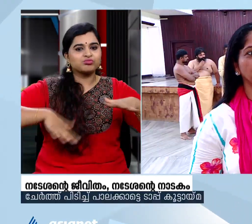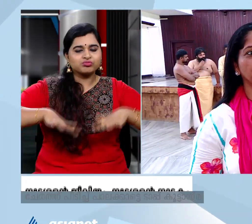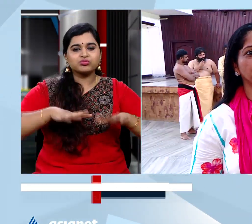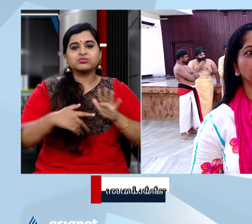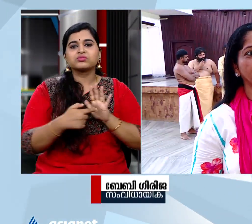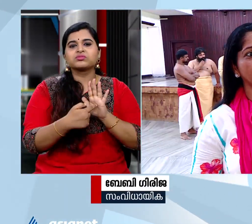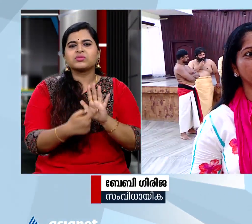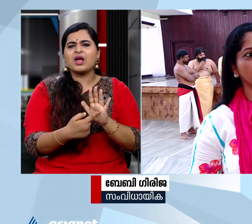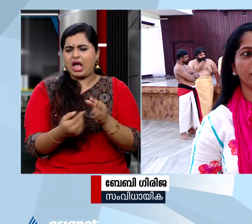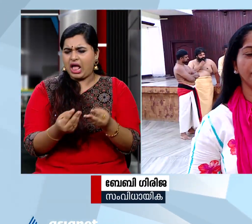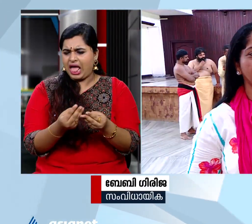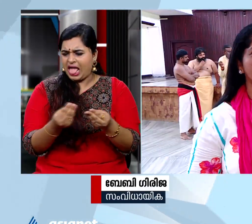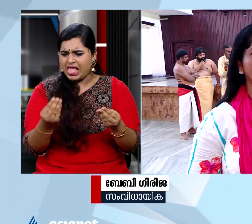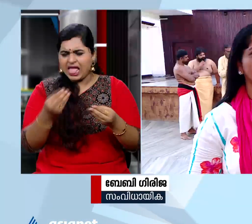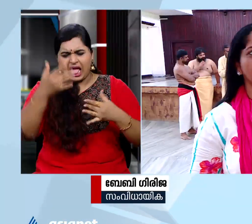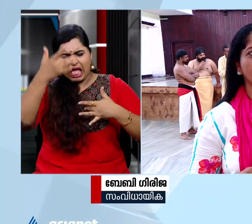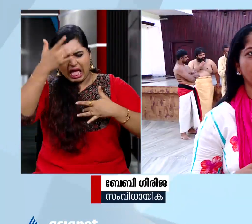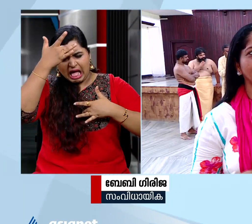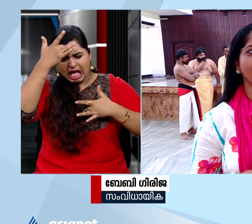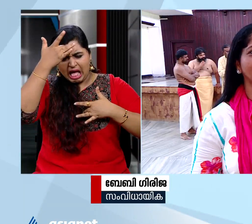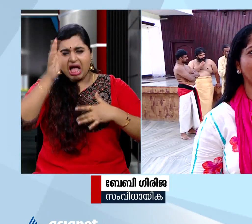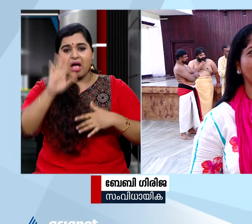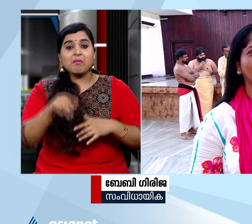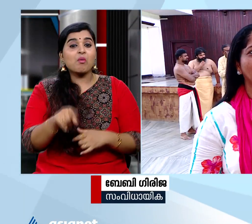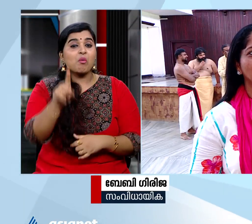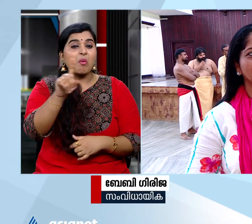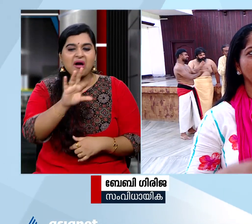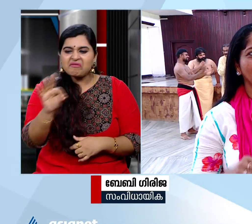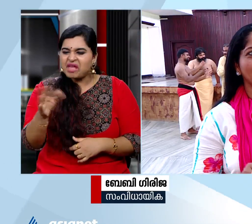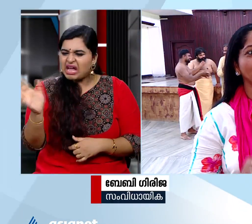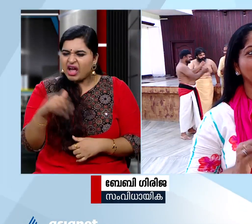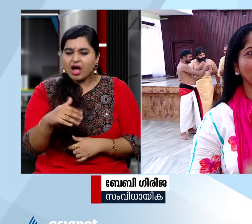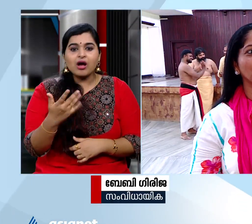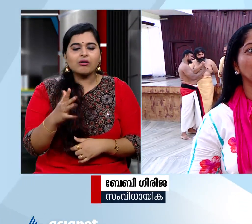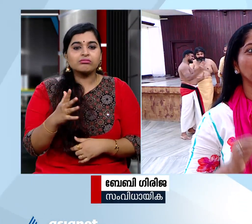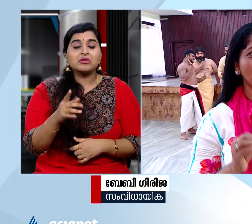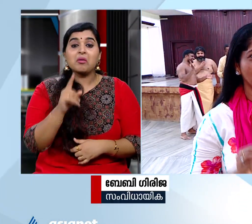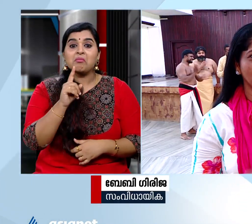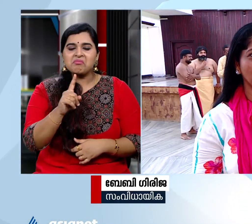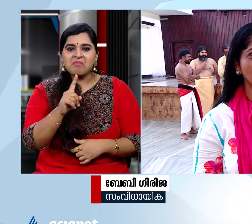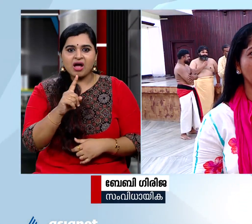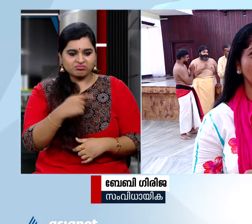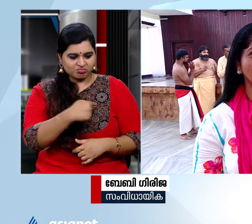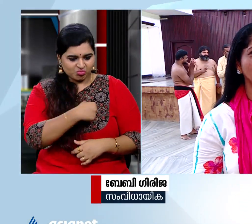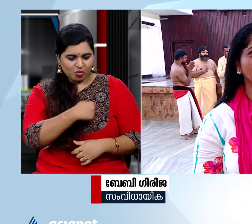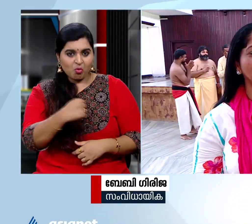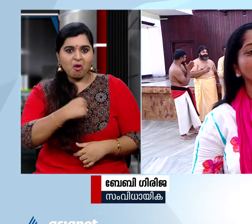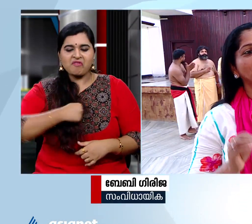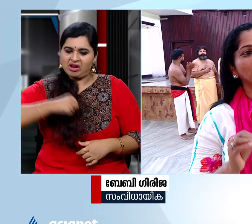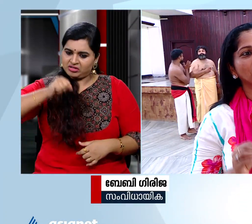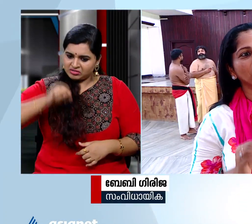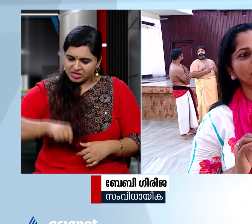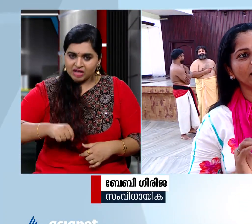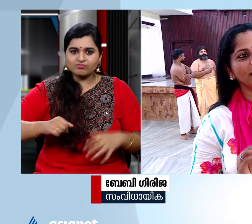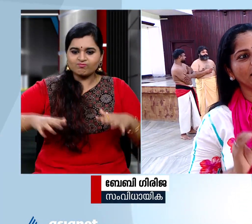വന്നു, ഒരു ഒരാഴ്ചയോളം ആൾക്ക് വരാൻ പറ്റില്ല. അപ്പോൾ ഞങ്ങൾ ആകെ ടെൻഷനായി. പക്ഷേ ആൾക്ക് ചെയ്യണം എന്നുള്ളൊരു ആഗ്രഹം ഉള്ളത് കൊണ്ട്